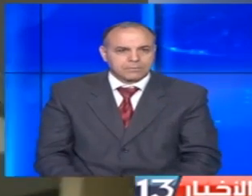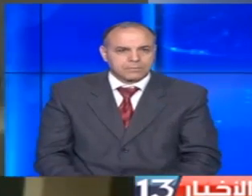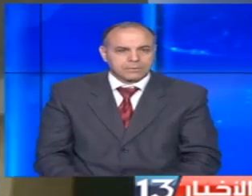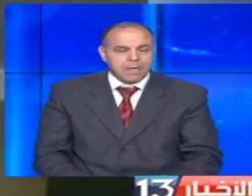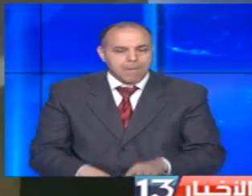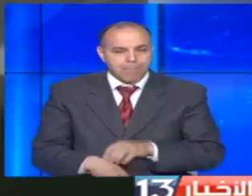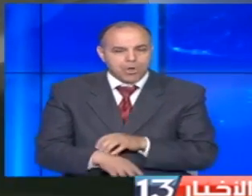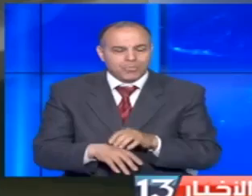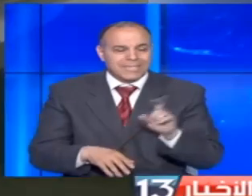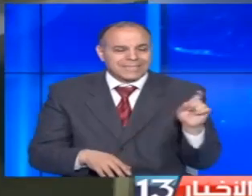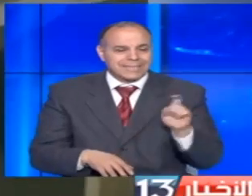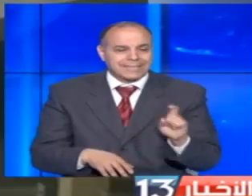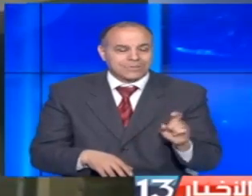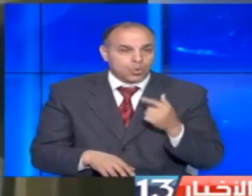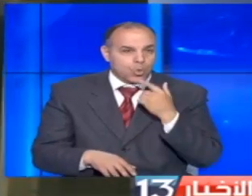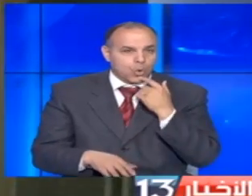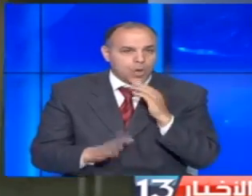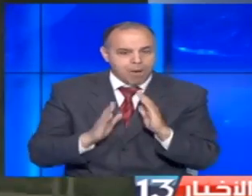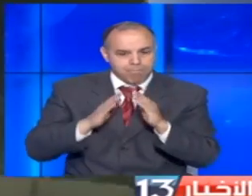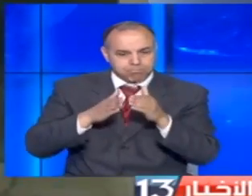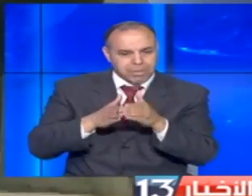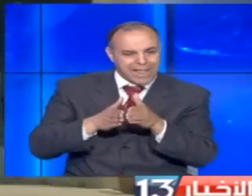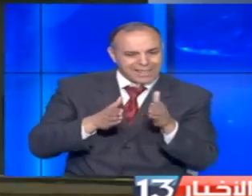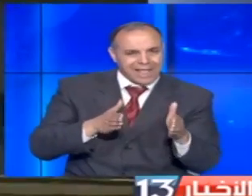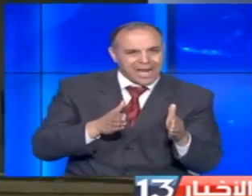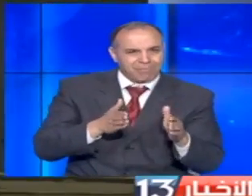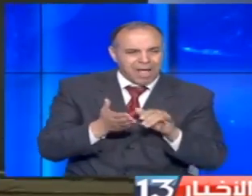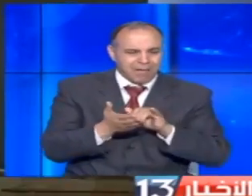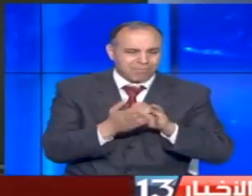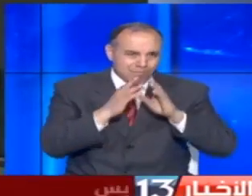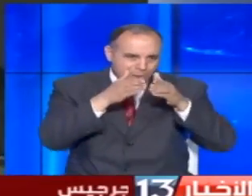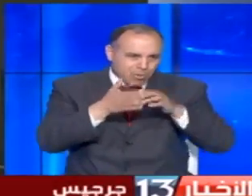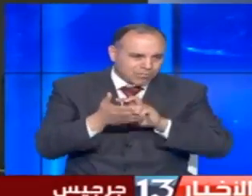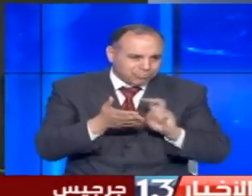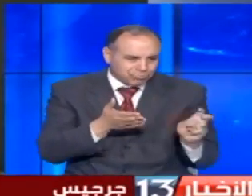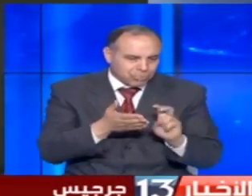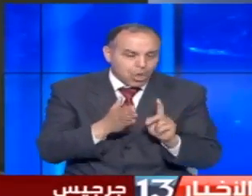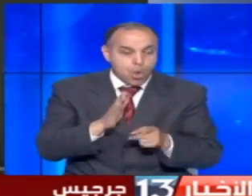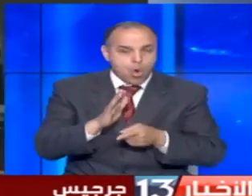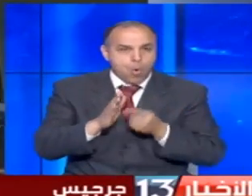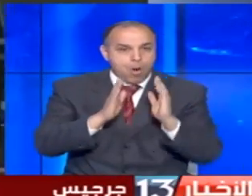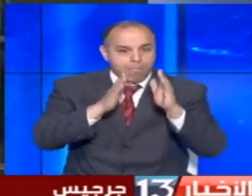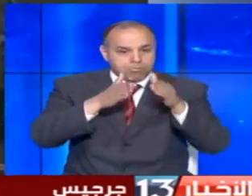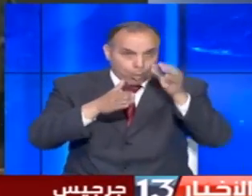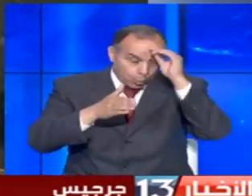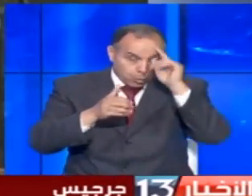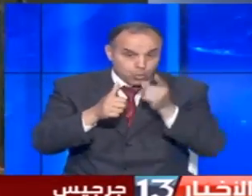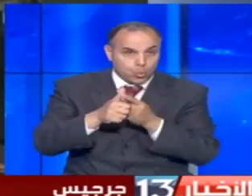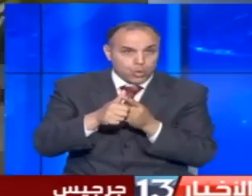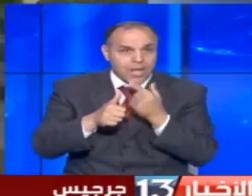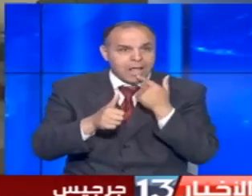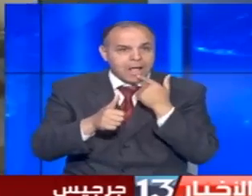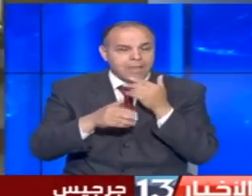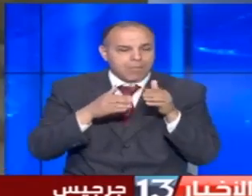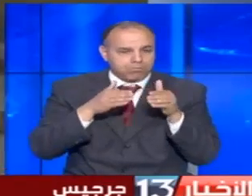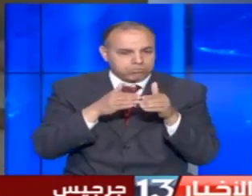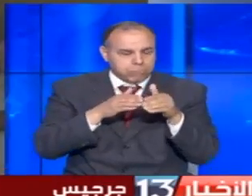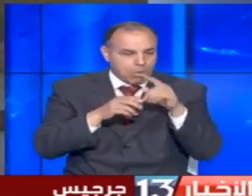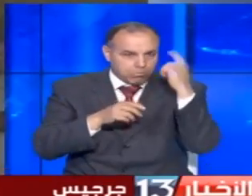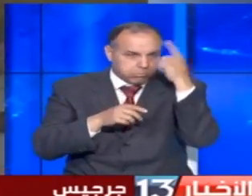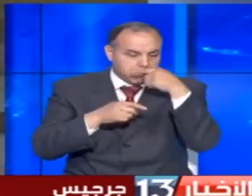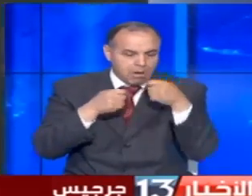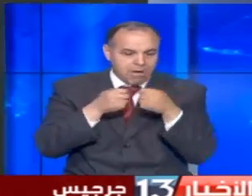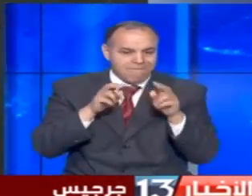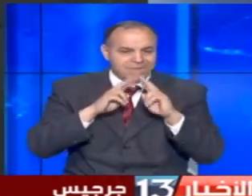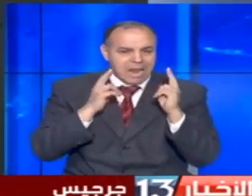معتمديه جرجيس مطرف ثاني للمسافرين هو الاول بالموانئ التونسيه المست ج جيب للمواصفات